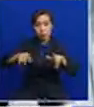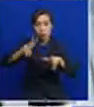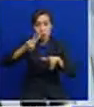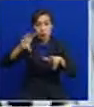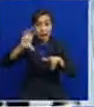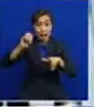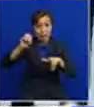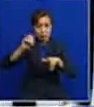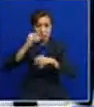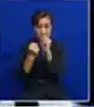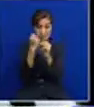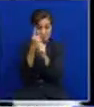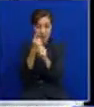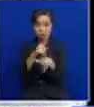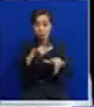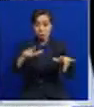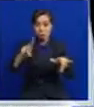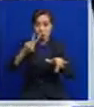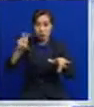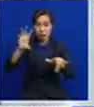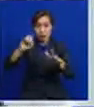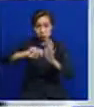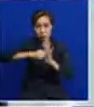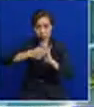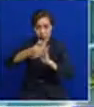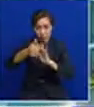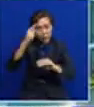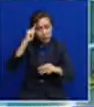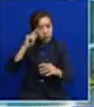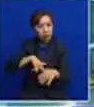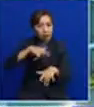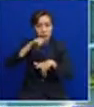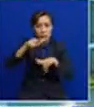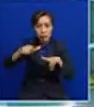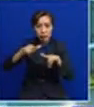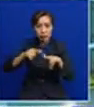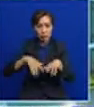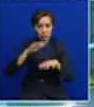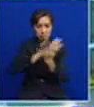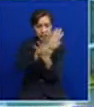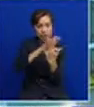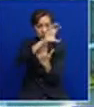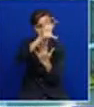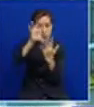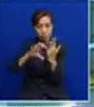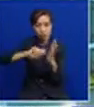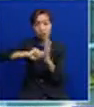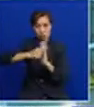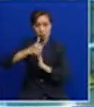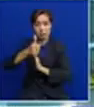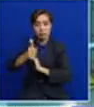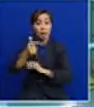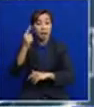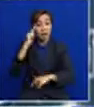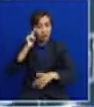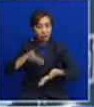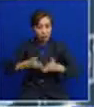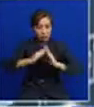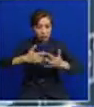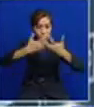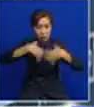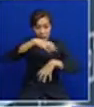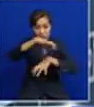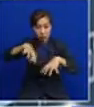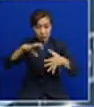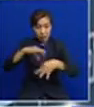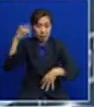ำต่อปีและยังสามารถรองรับการซ่อมบำรุงสายการบินในประเทศเพื่อนบ้านได้ด้วยทั้งนี้คาดว่าการตั้งนิคมอุตสาหกรรมการ